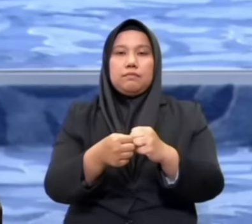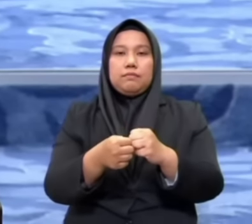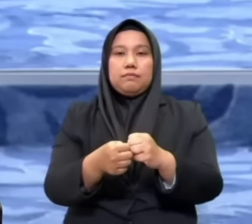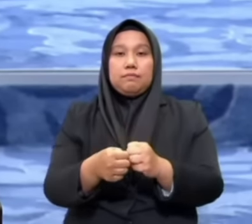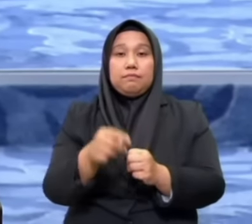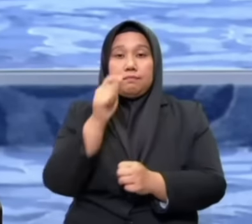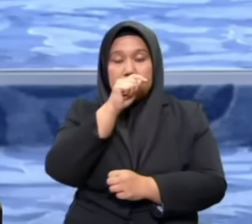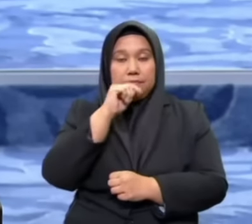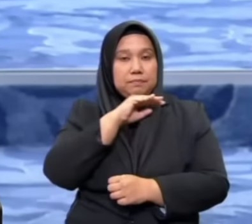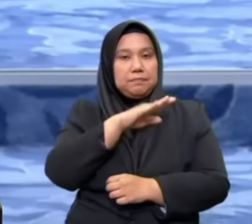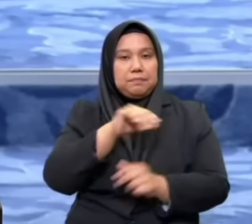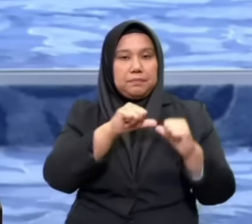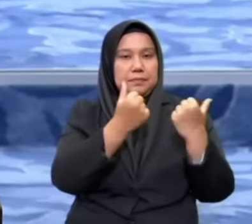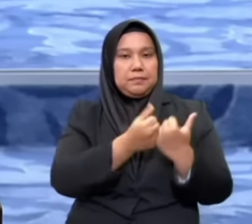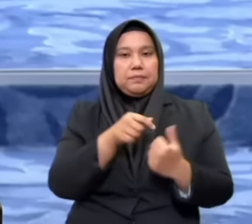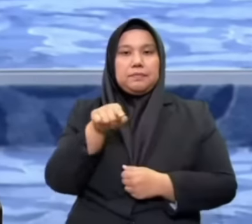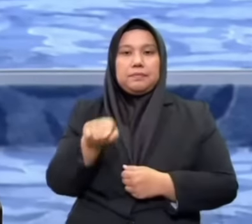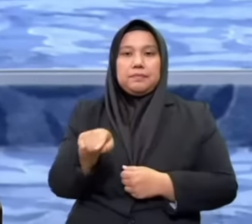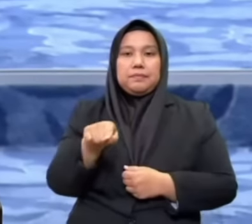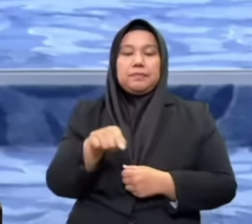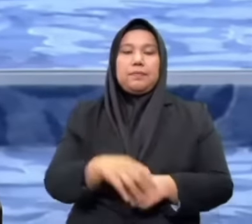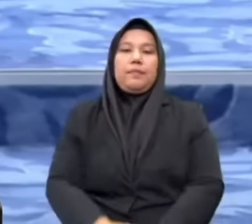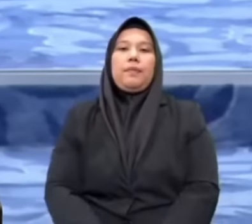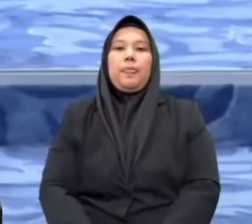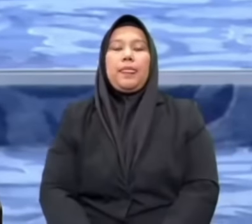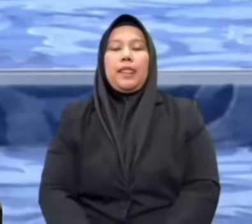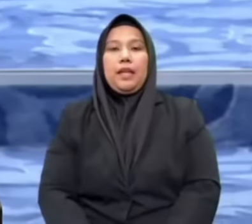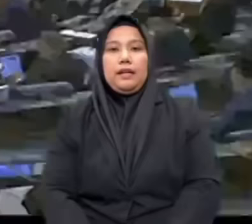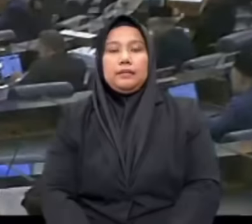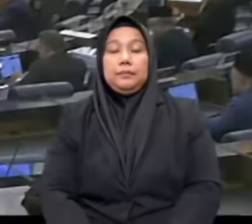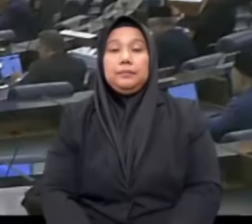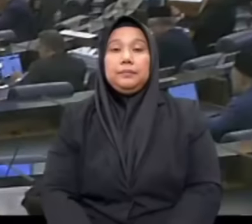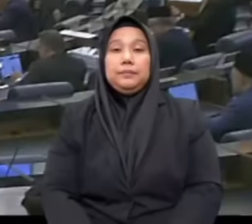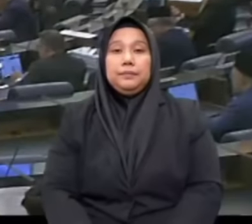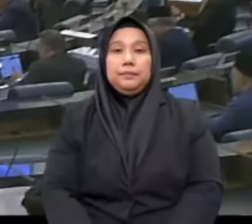agensi yang berkenaan. Baik,